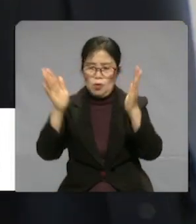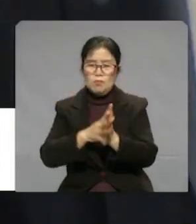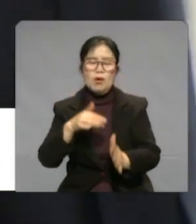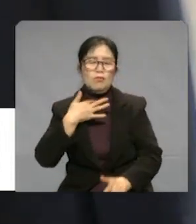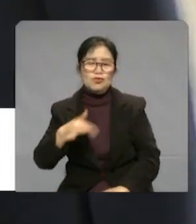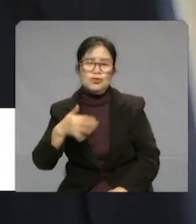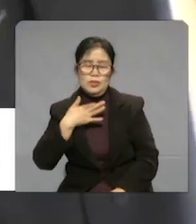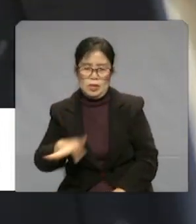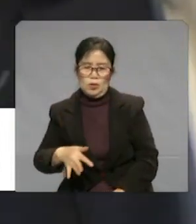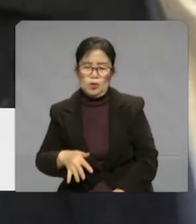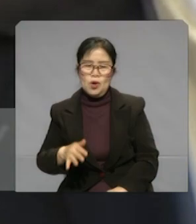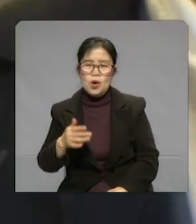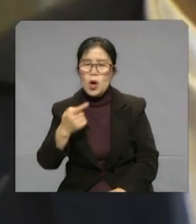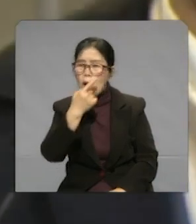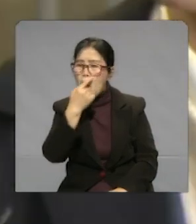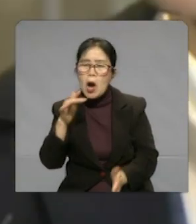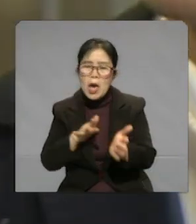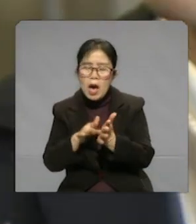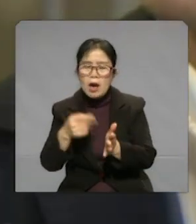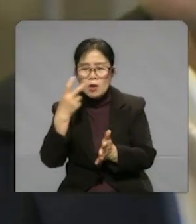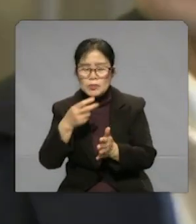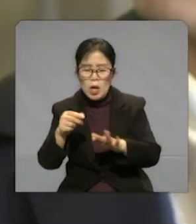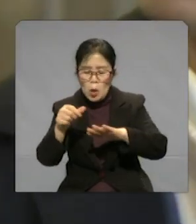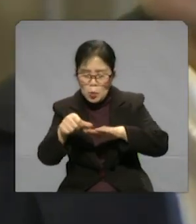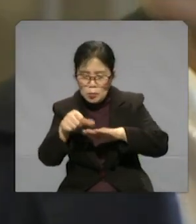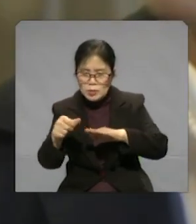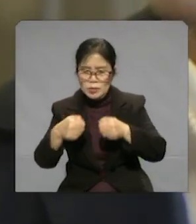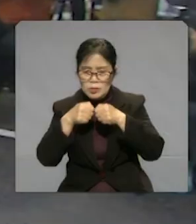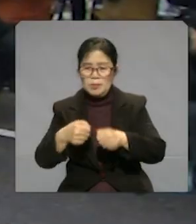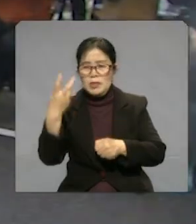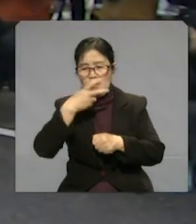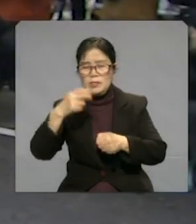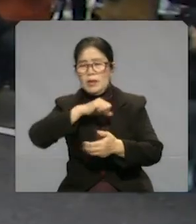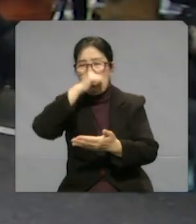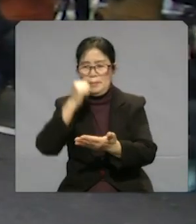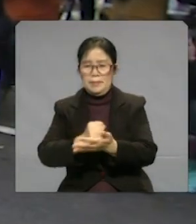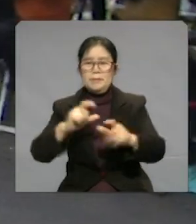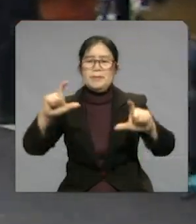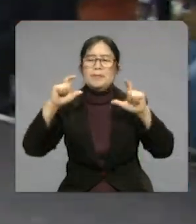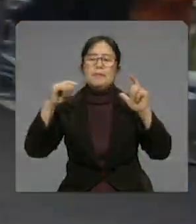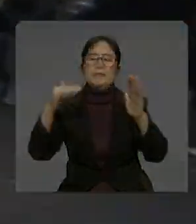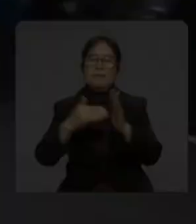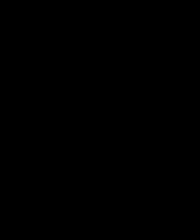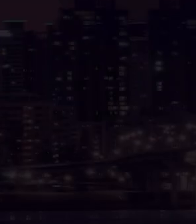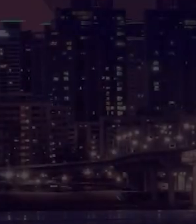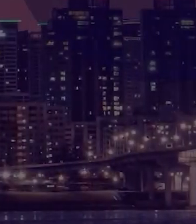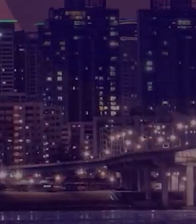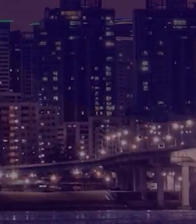부인했고 시약검사와 손발톱 정밀감정에서 음성 판정을 받았습니다.